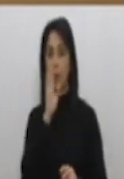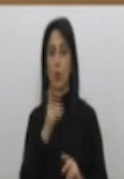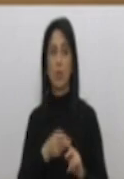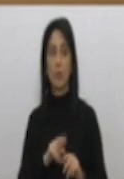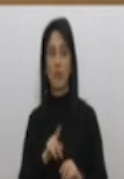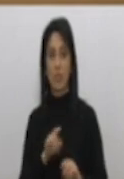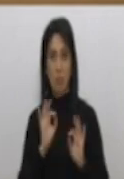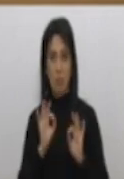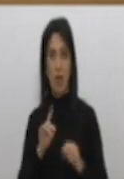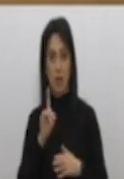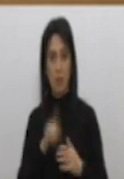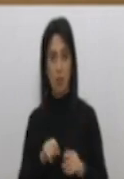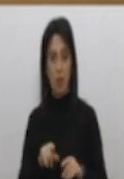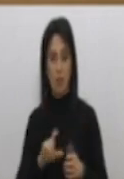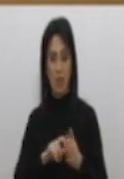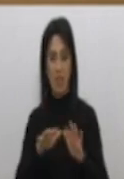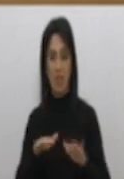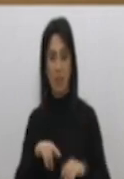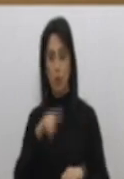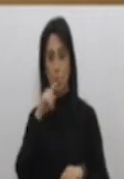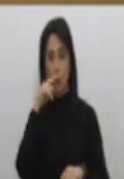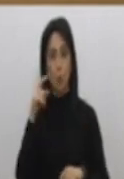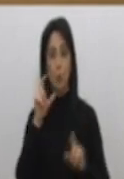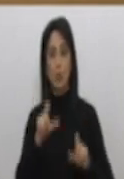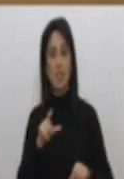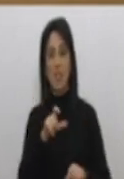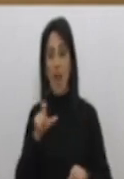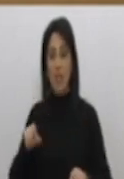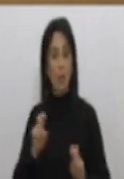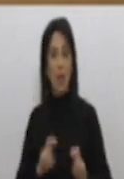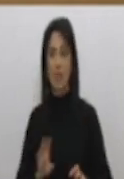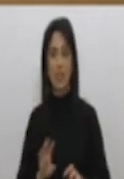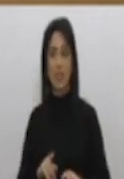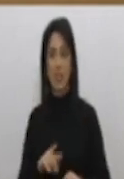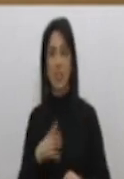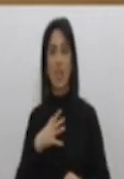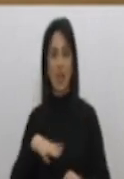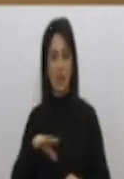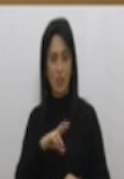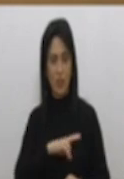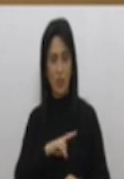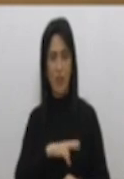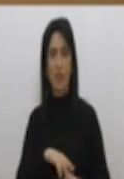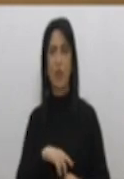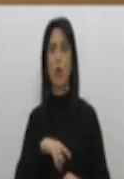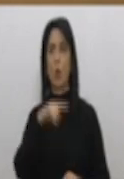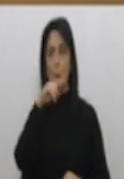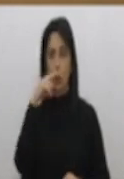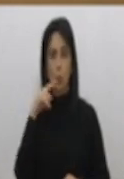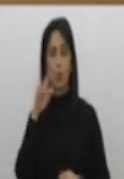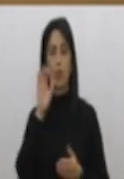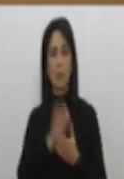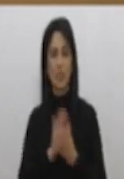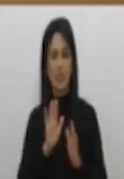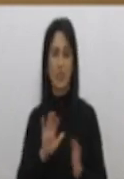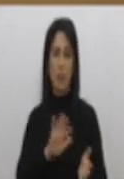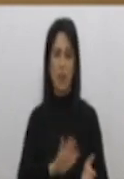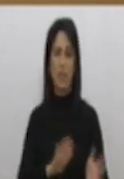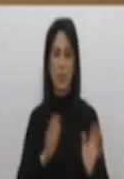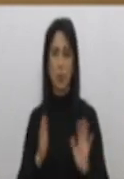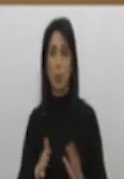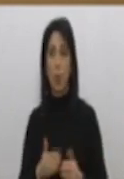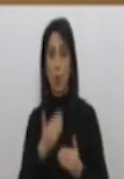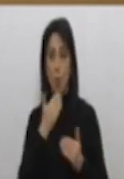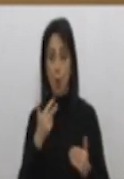რომ ნართლამჯერა, რომ ამ დარბაზში პრორუსები არ ვზივართ, ეს ქვეყანაც გვიყვარს, რუსებიცაც ვიცნობთ ასე თუ ისე.